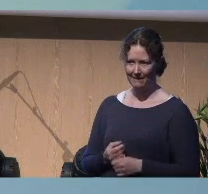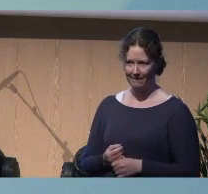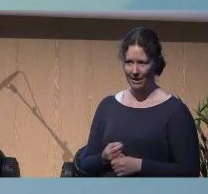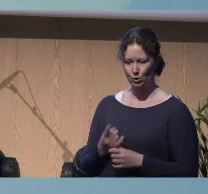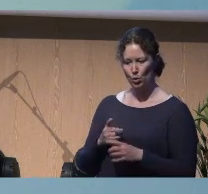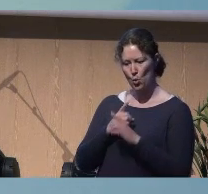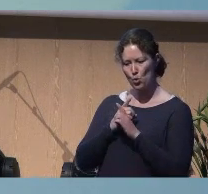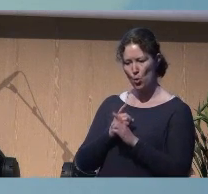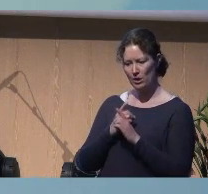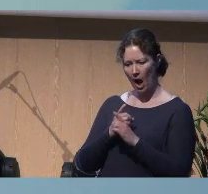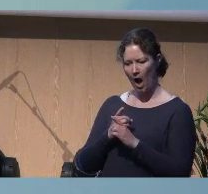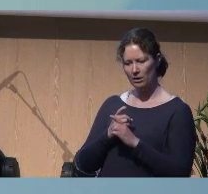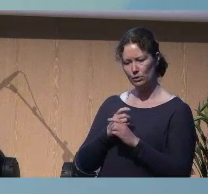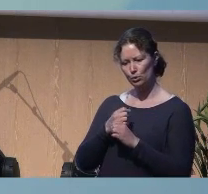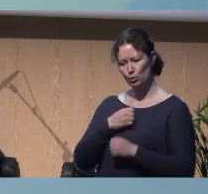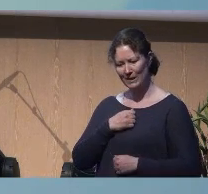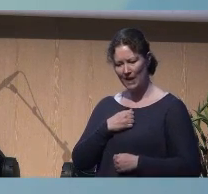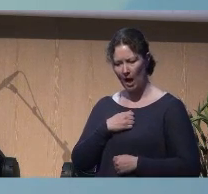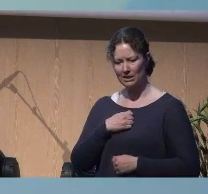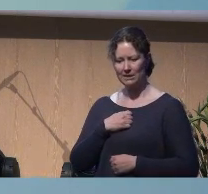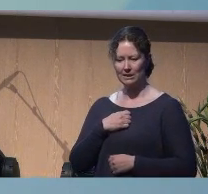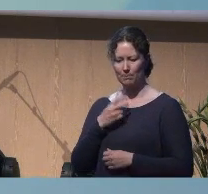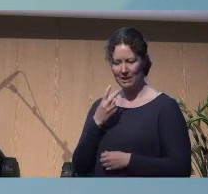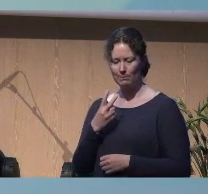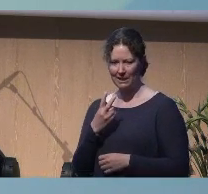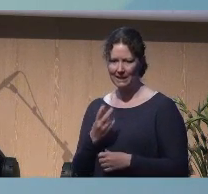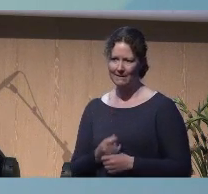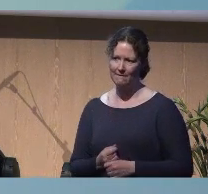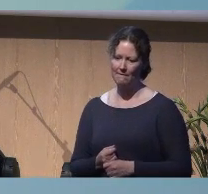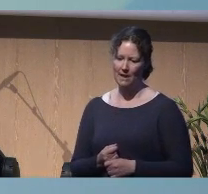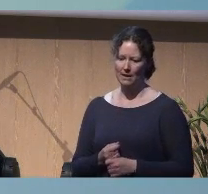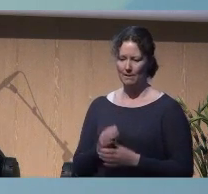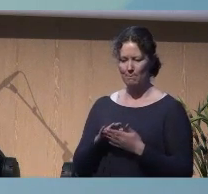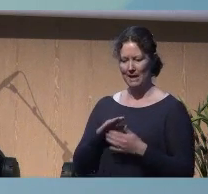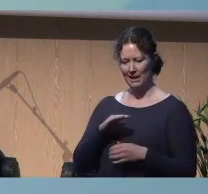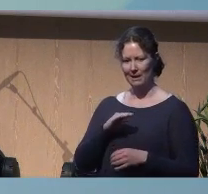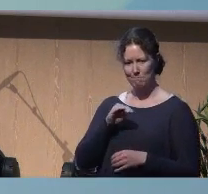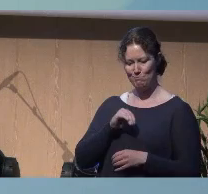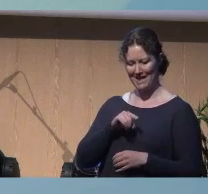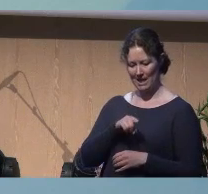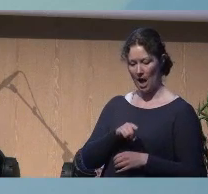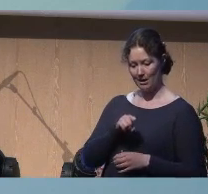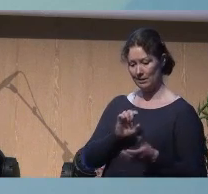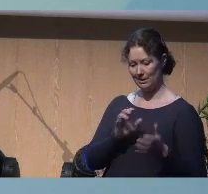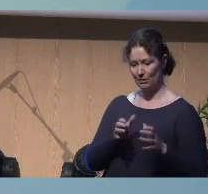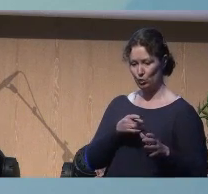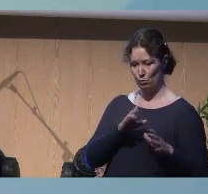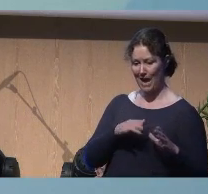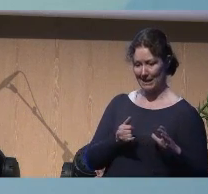et lojalt, solidarisk perspektiv med Mina i den situasjonen hun